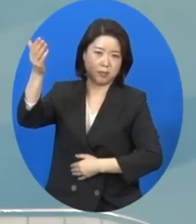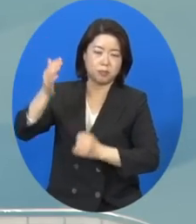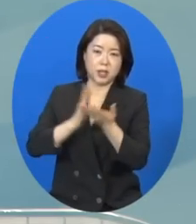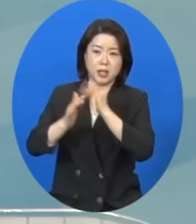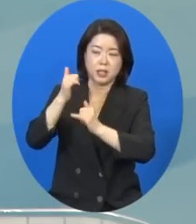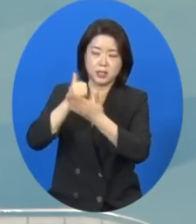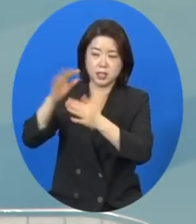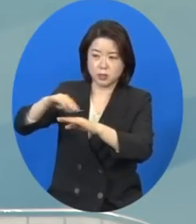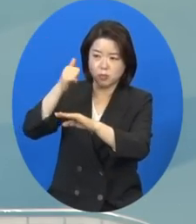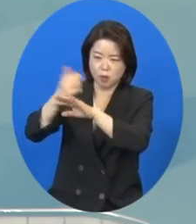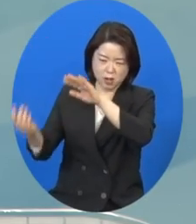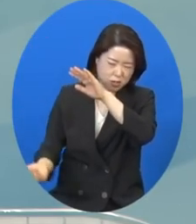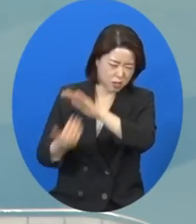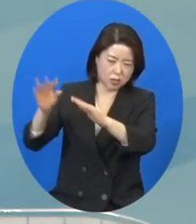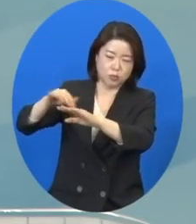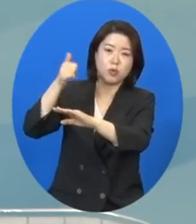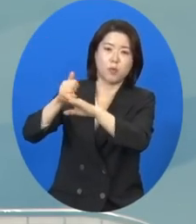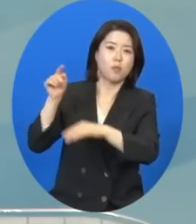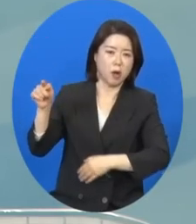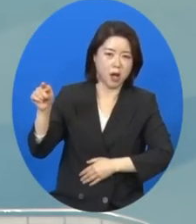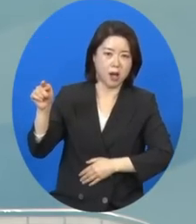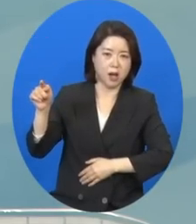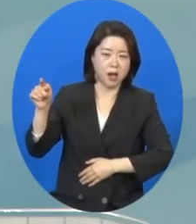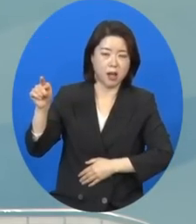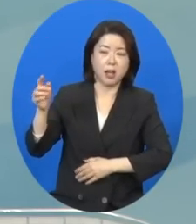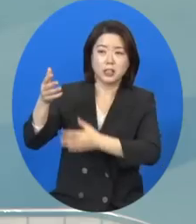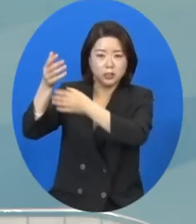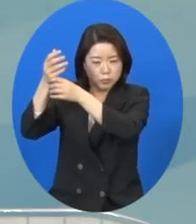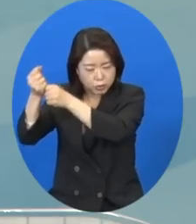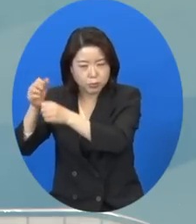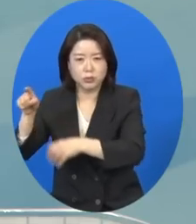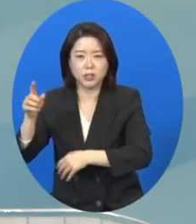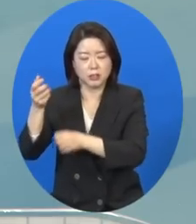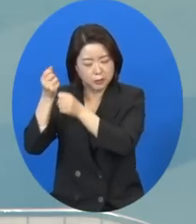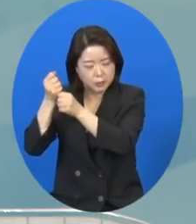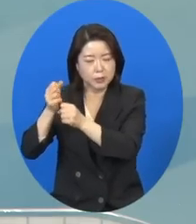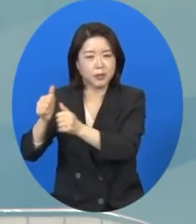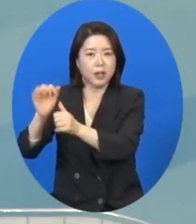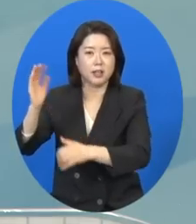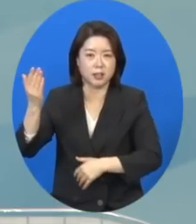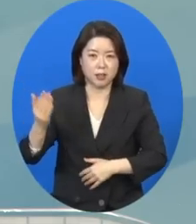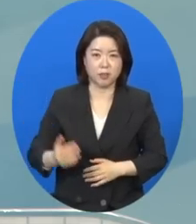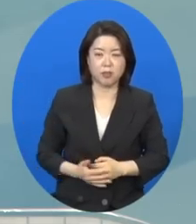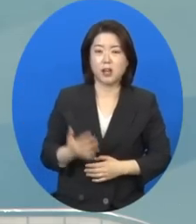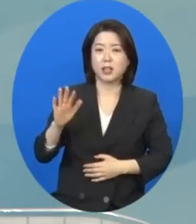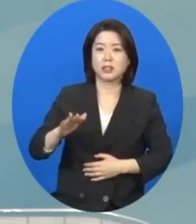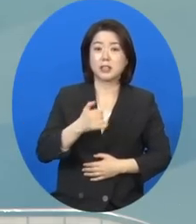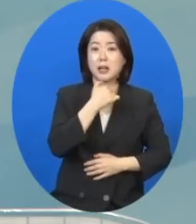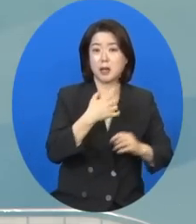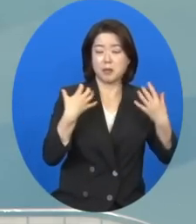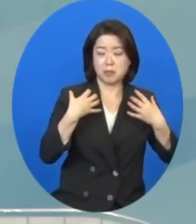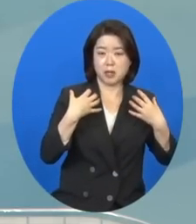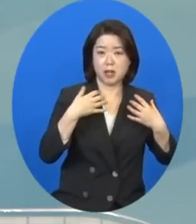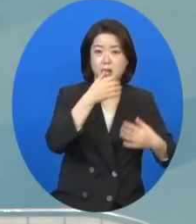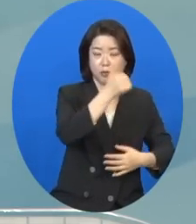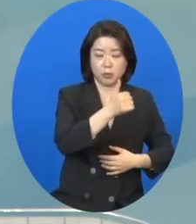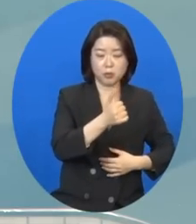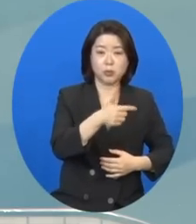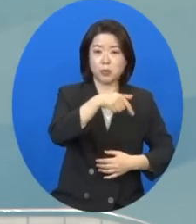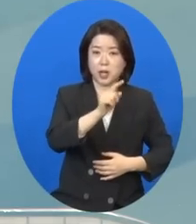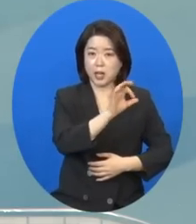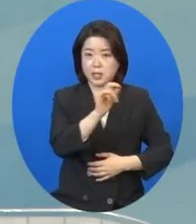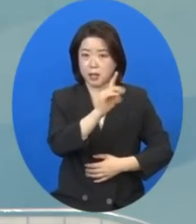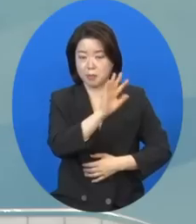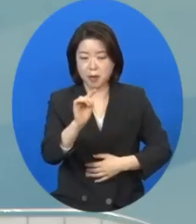예수님이 왕 중에 왕이라고 하는 것입니다 그분을 붙잡아야 하고 그분께 매달려야 하는 것입니다 그러나이 빌라도와이 군중들 가야바